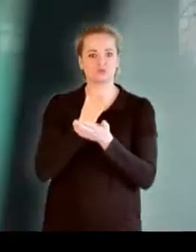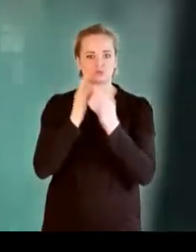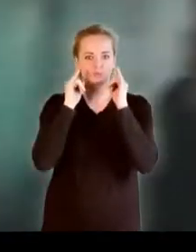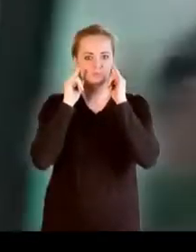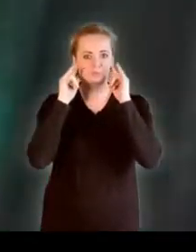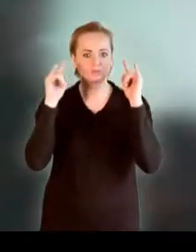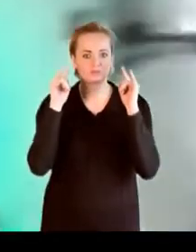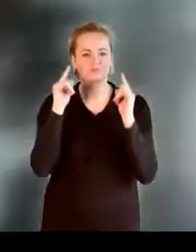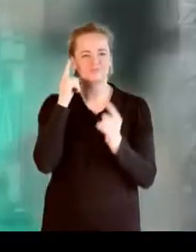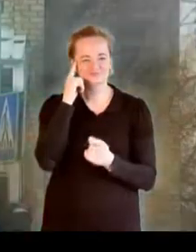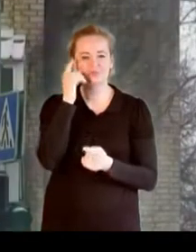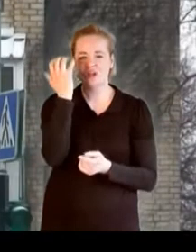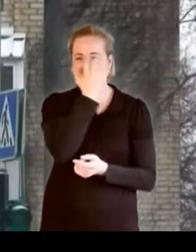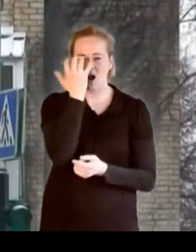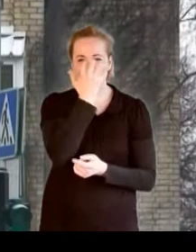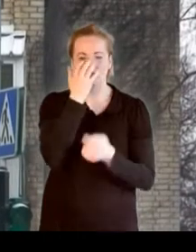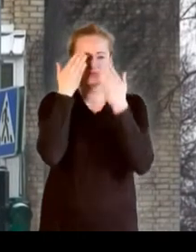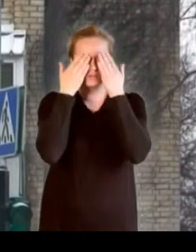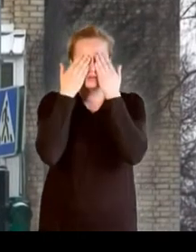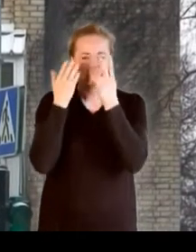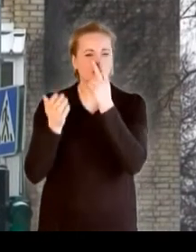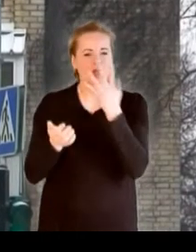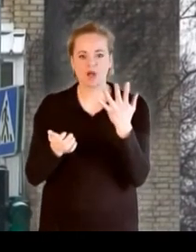žalia, pasigirsta štai toks garsas.